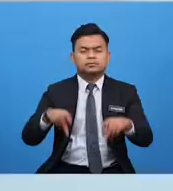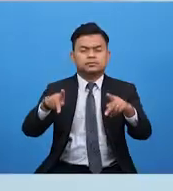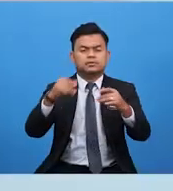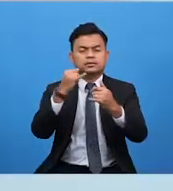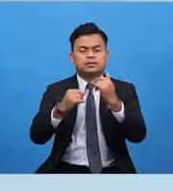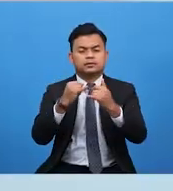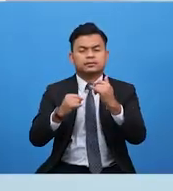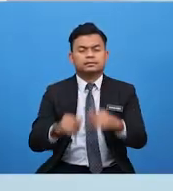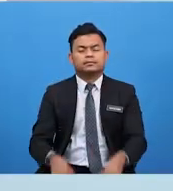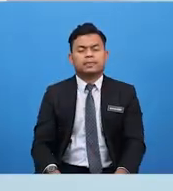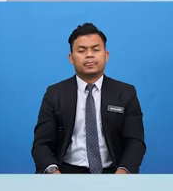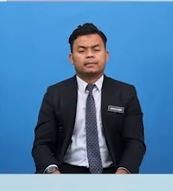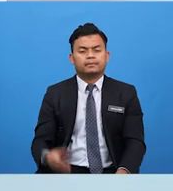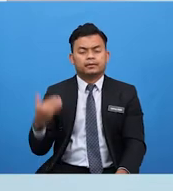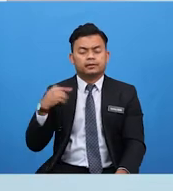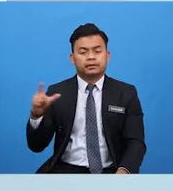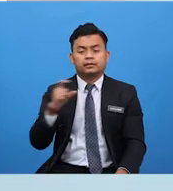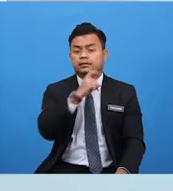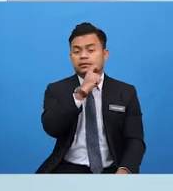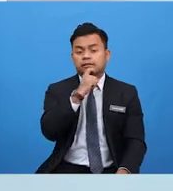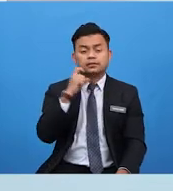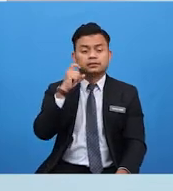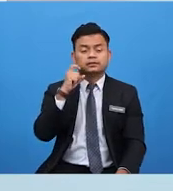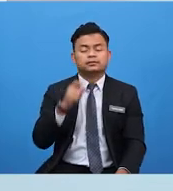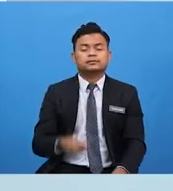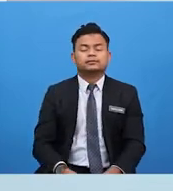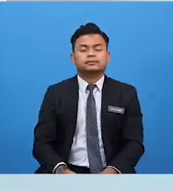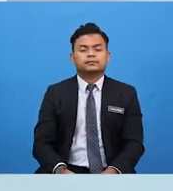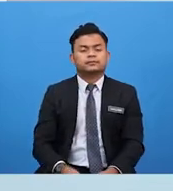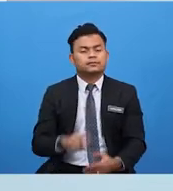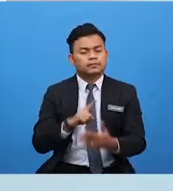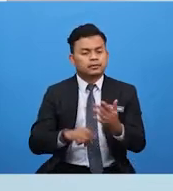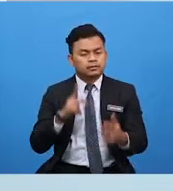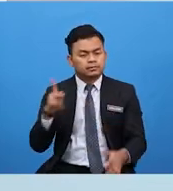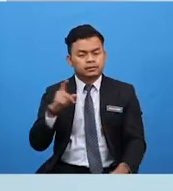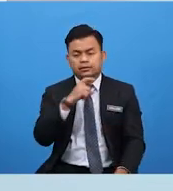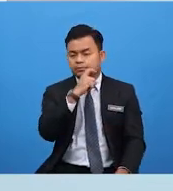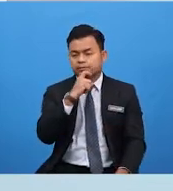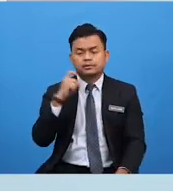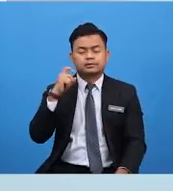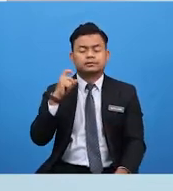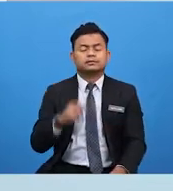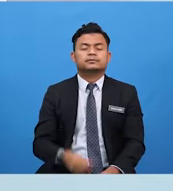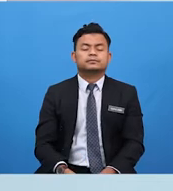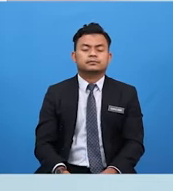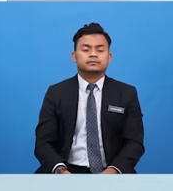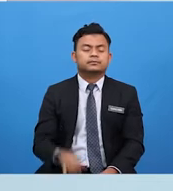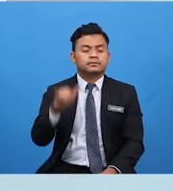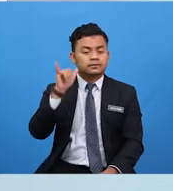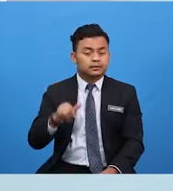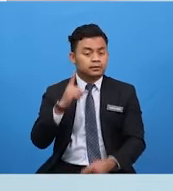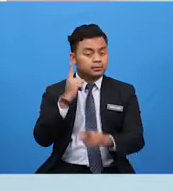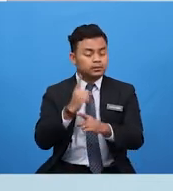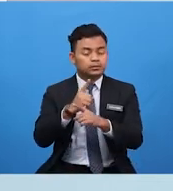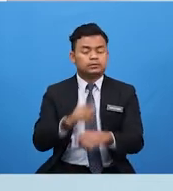Proses yang terakhir ialah proses pengeringan. Apakah proses pengeringan itu? Ya,